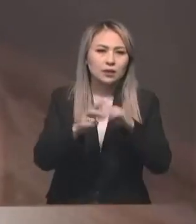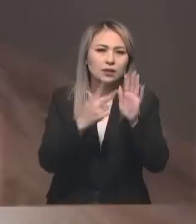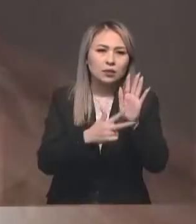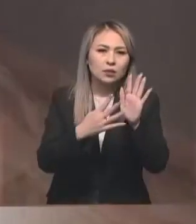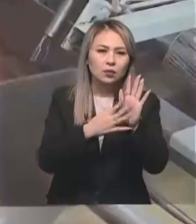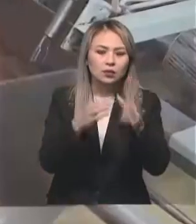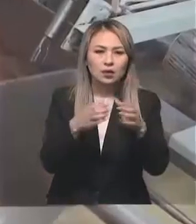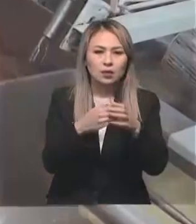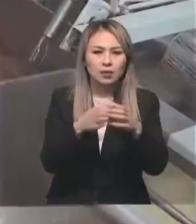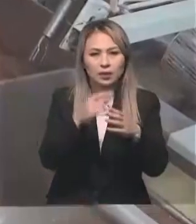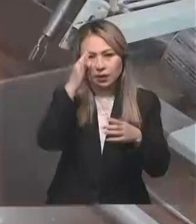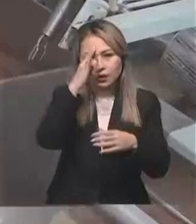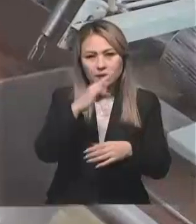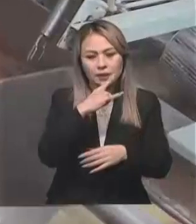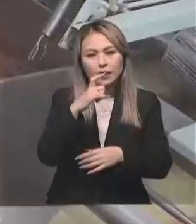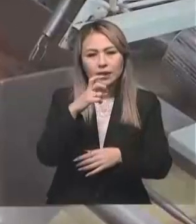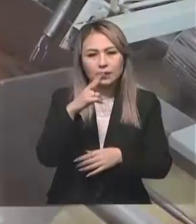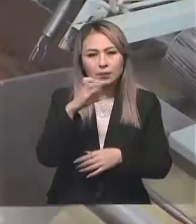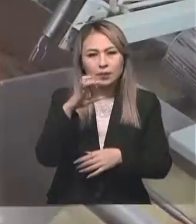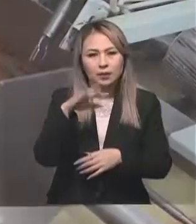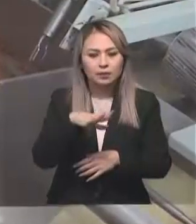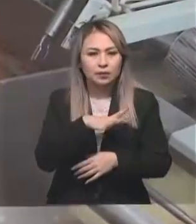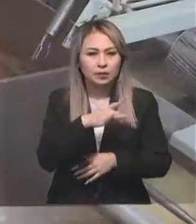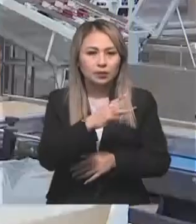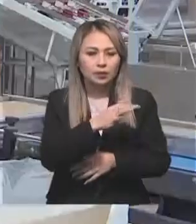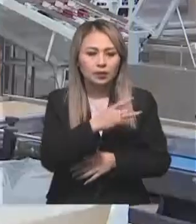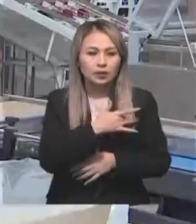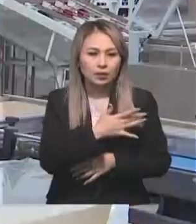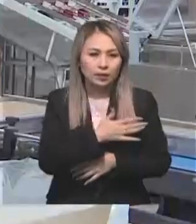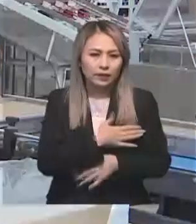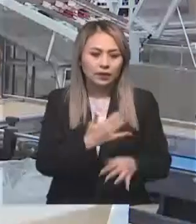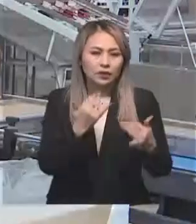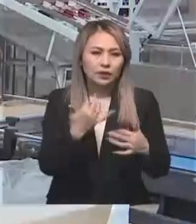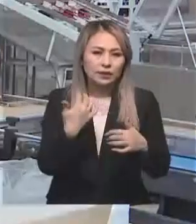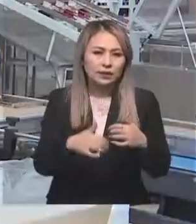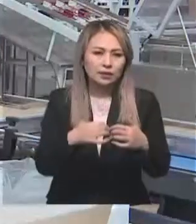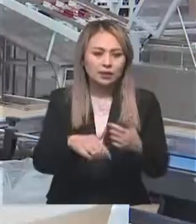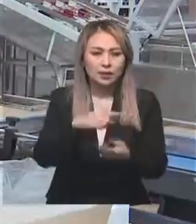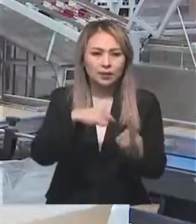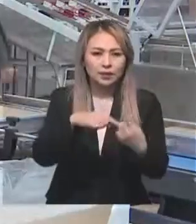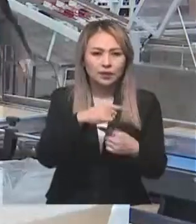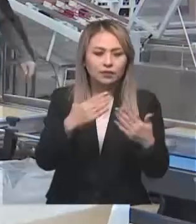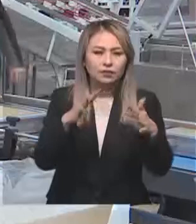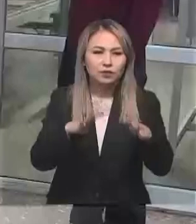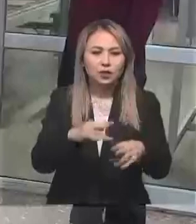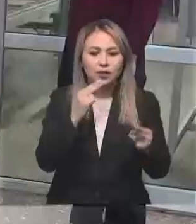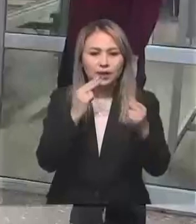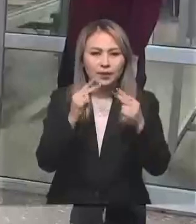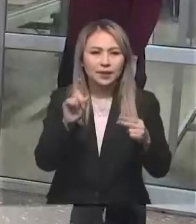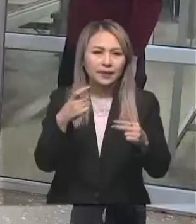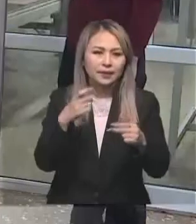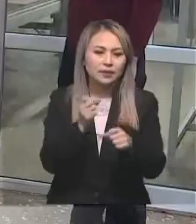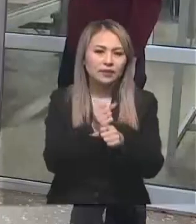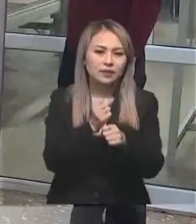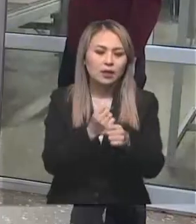компания Қазақ экспорттың қолдауына ие болды. Олардың 60%-ке жуығы шағын және орта бизнес өкілдері. Бұл кәсіпорындар тамақ және химия